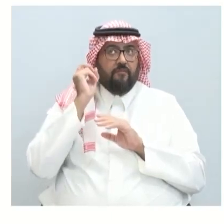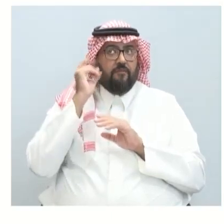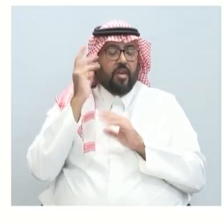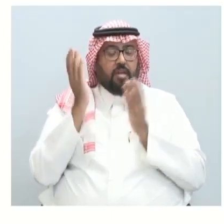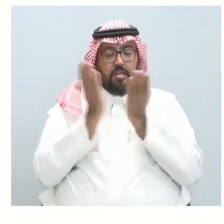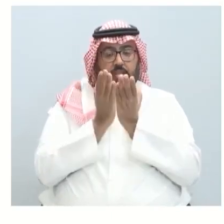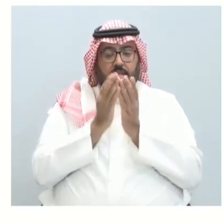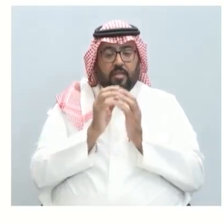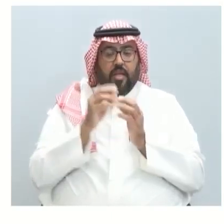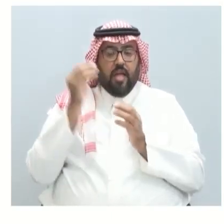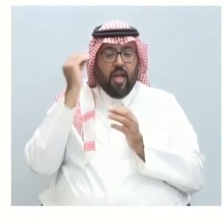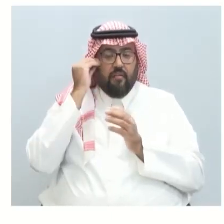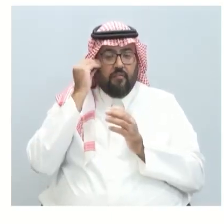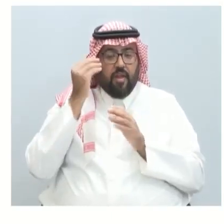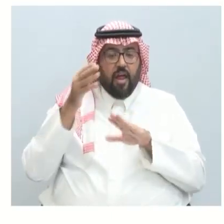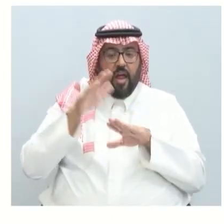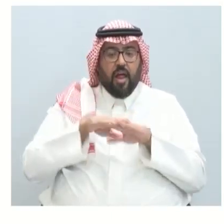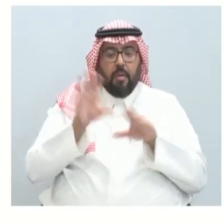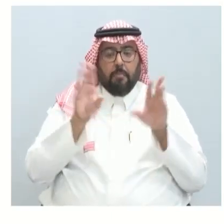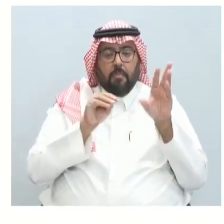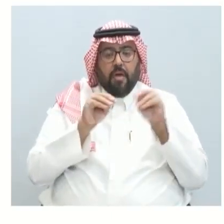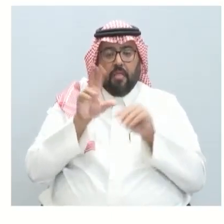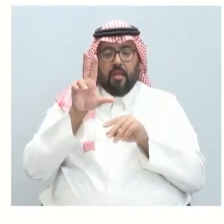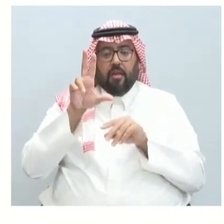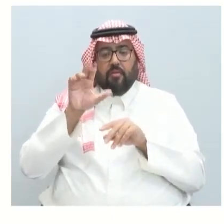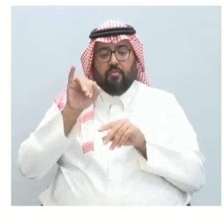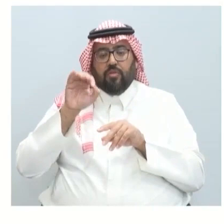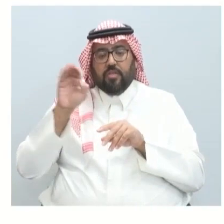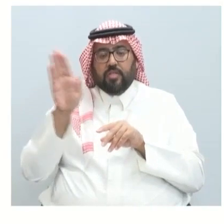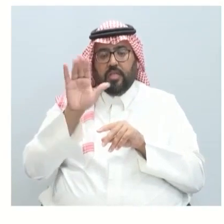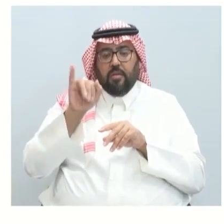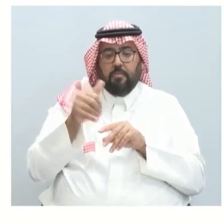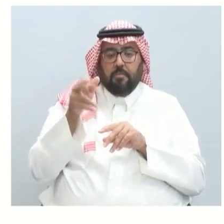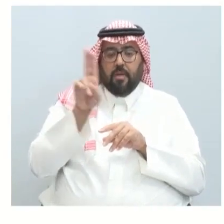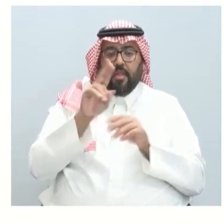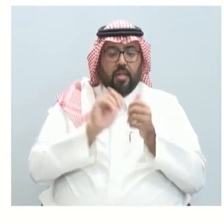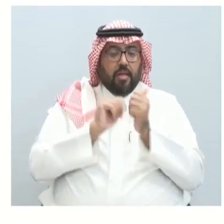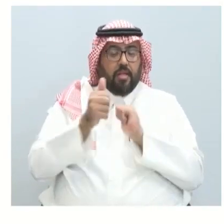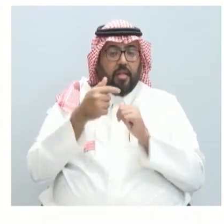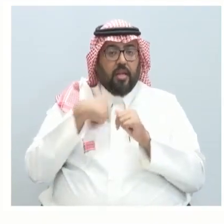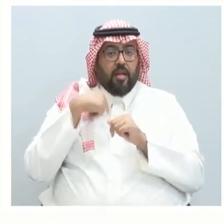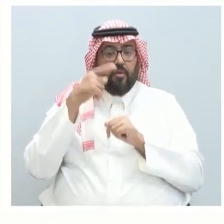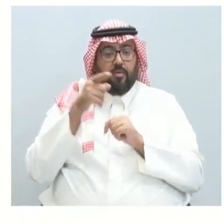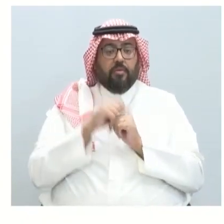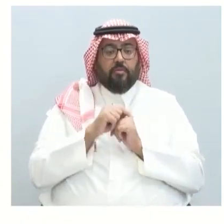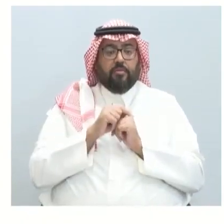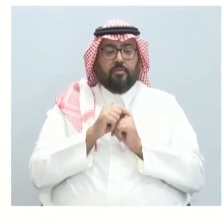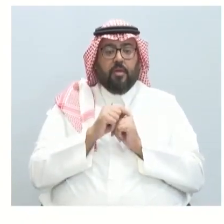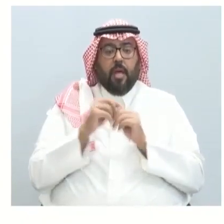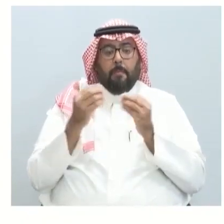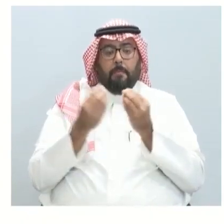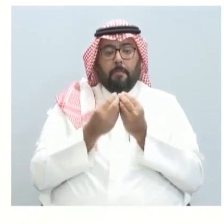ابنائي وبناتي اتعرف على بعض المجسمات اذا ننطلق واياكم ابنائي وبناتي